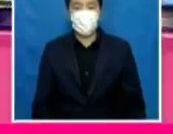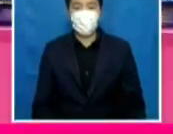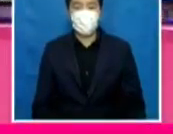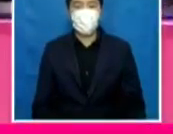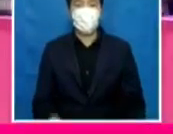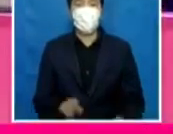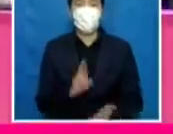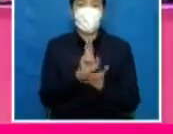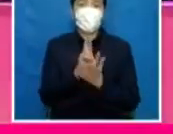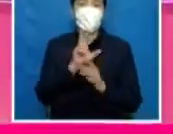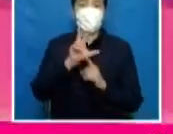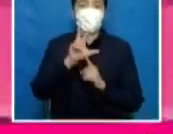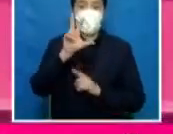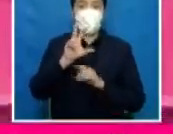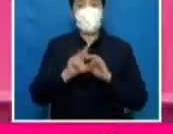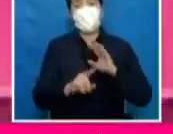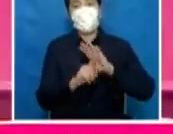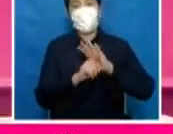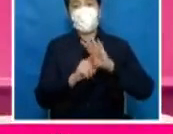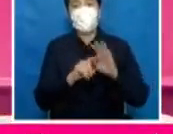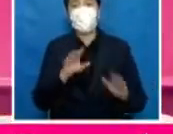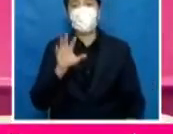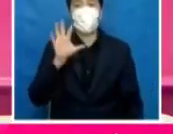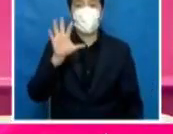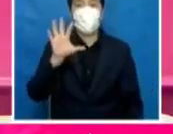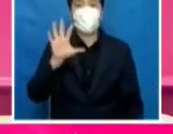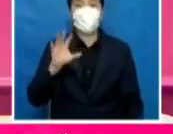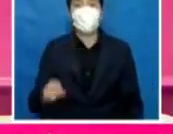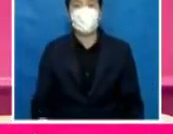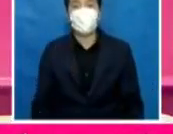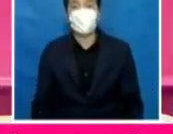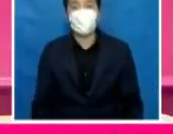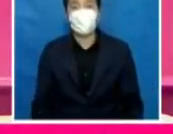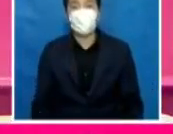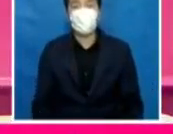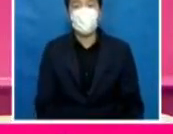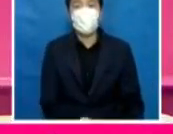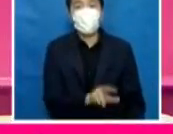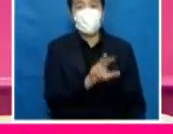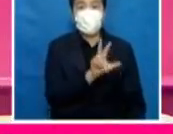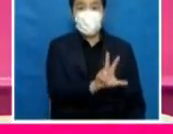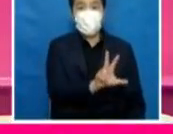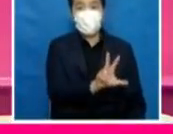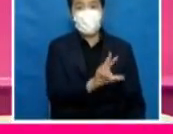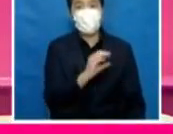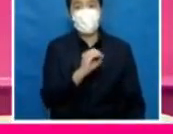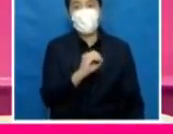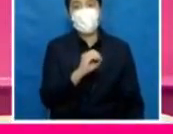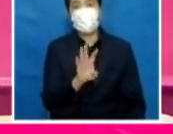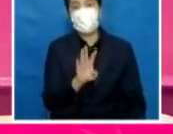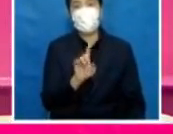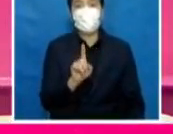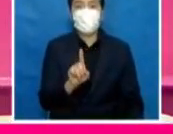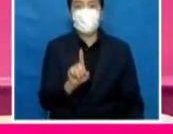อันดับที่3หมุนครั้งที่5เลขที่ออก3 041